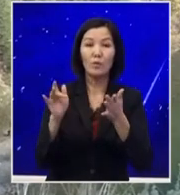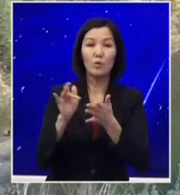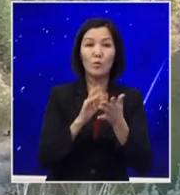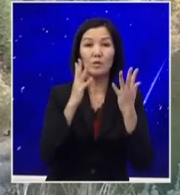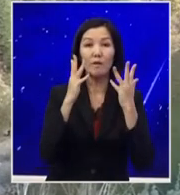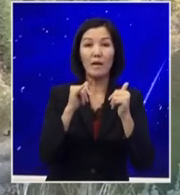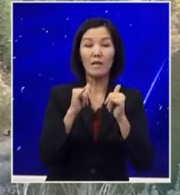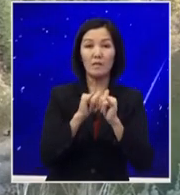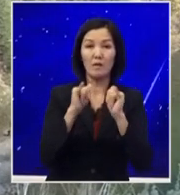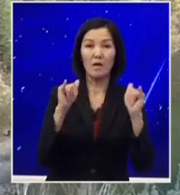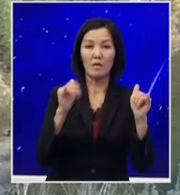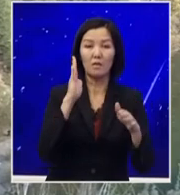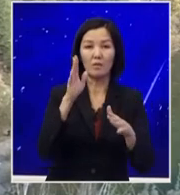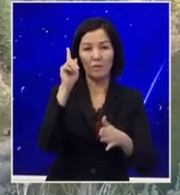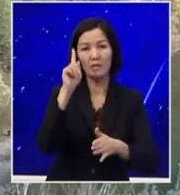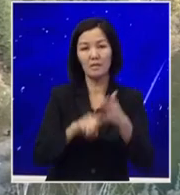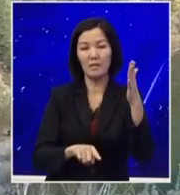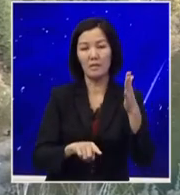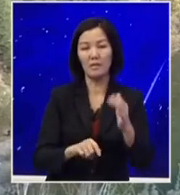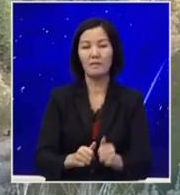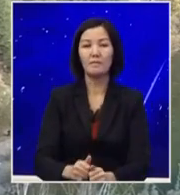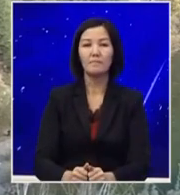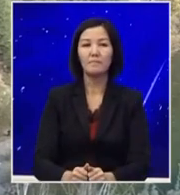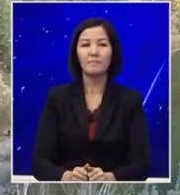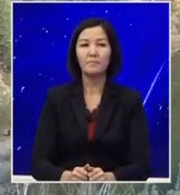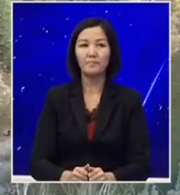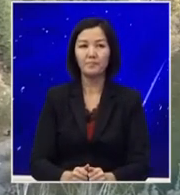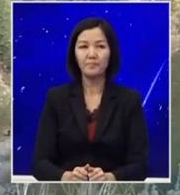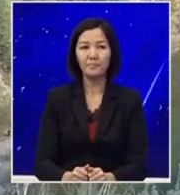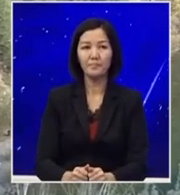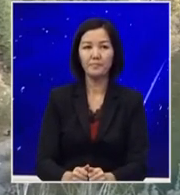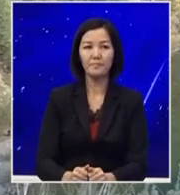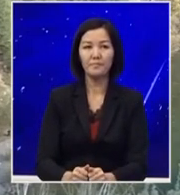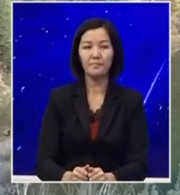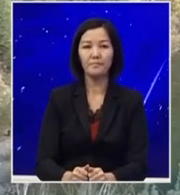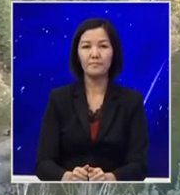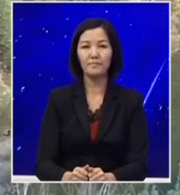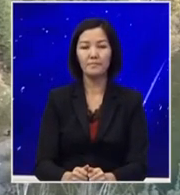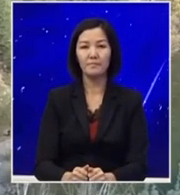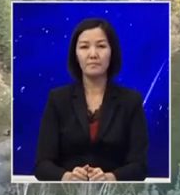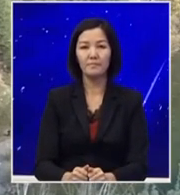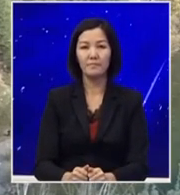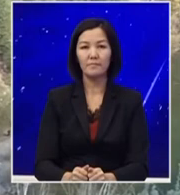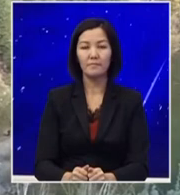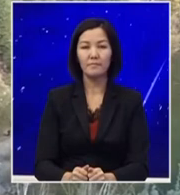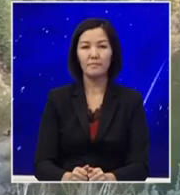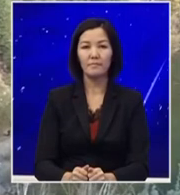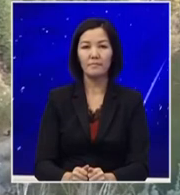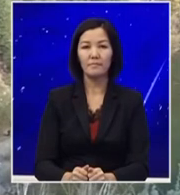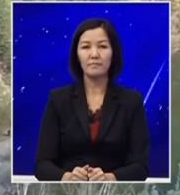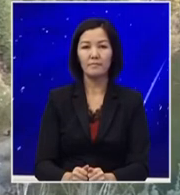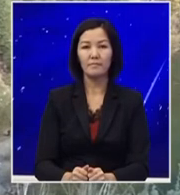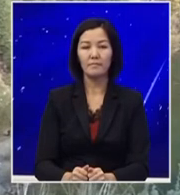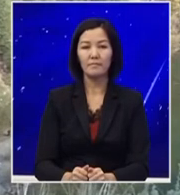келетін қонақтардың саны тіпті неше еселенуі мүмкін дейді парк жауаптылары. Құрманжан Қасымжанұлы, Аманжол